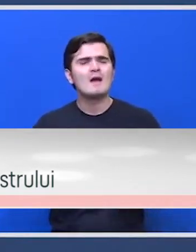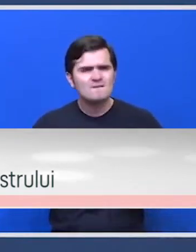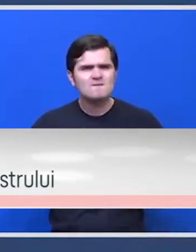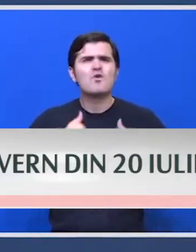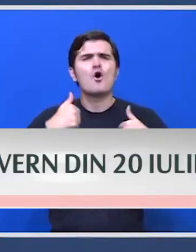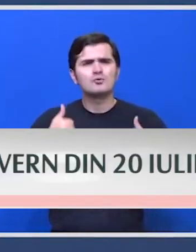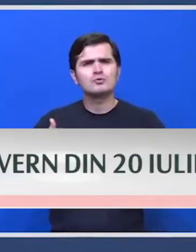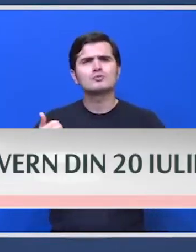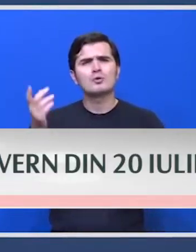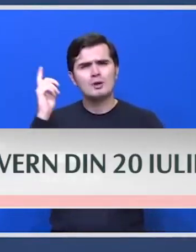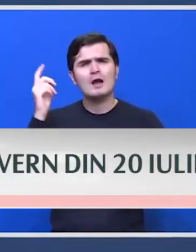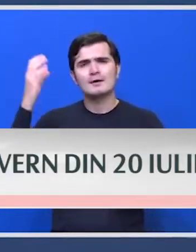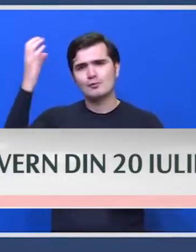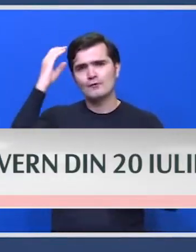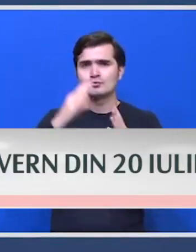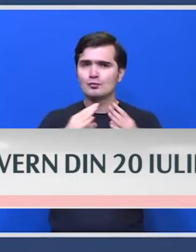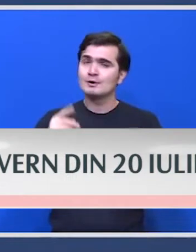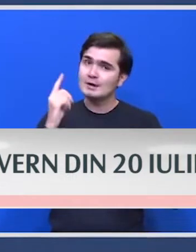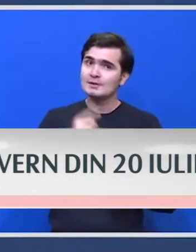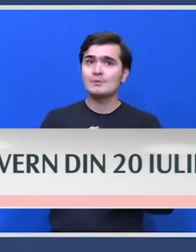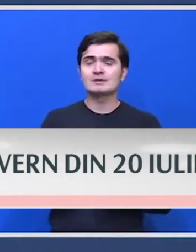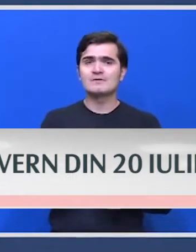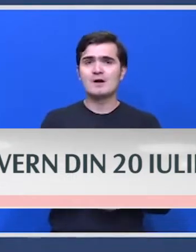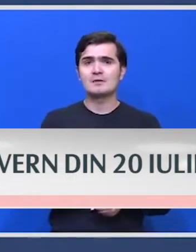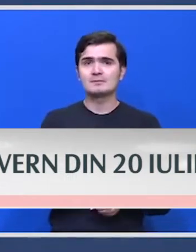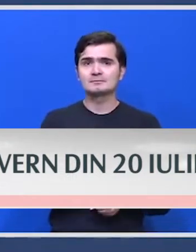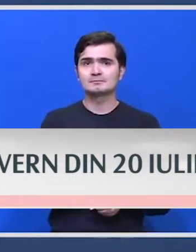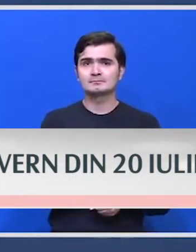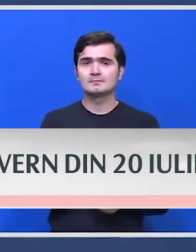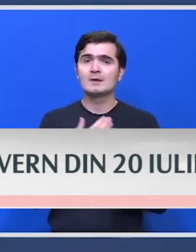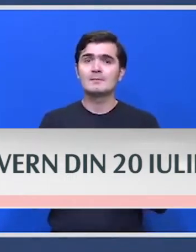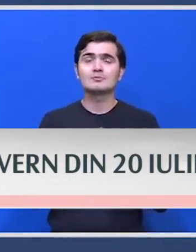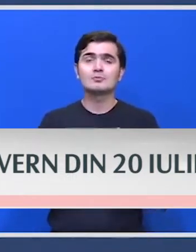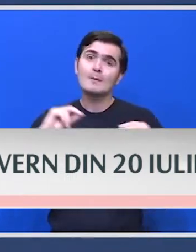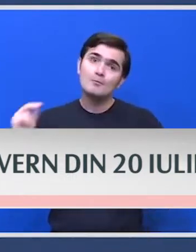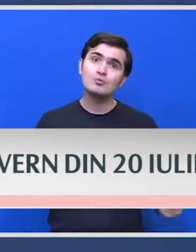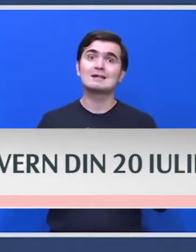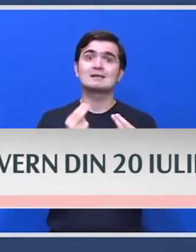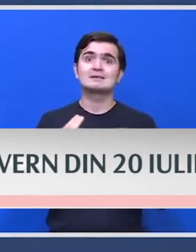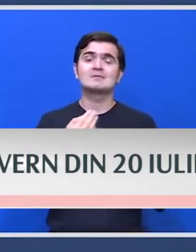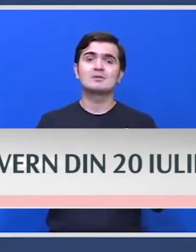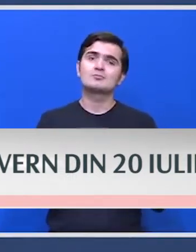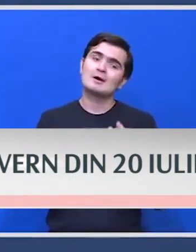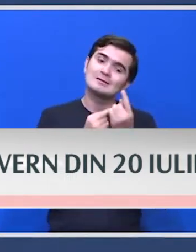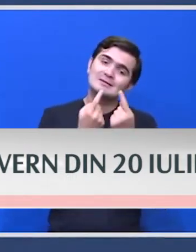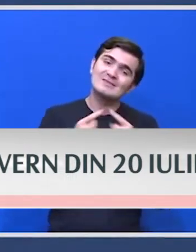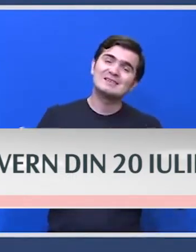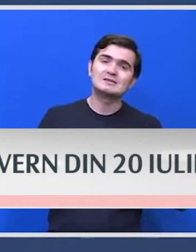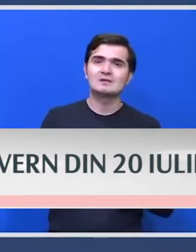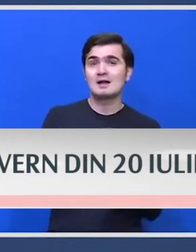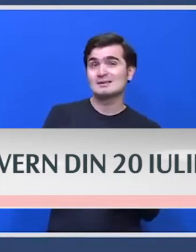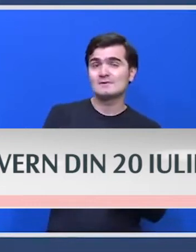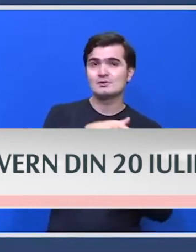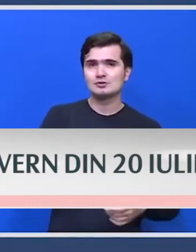eforturilor pe care Guvernul României trebuie să le facă în ceea ce privește îmbunătățirea și diversificarea serviciilor sociale